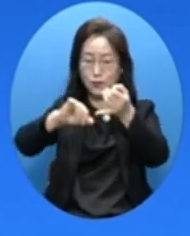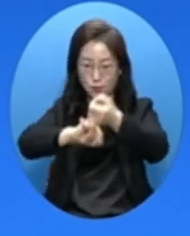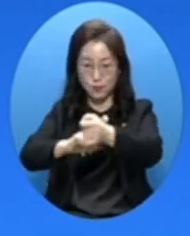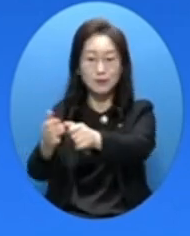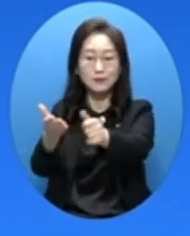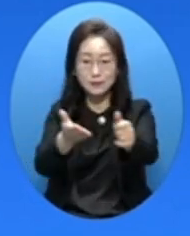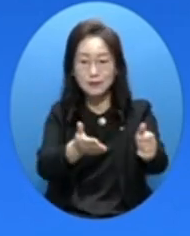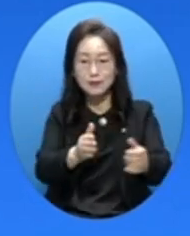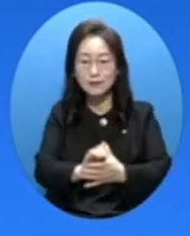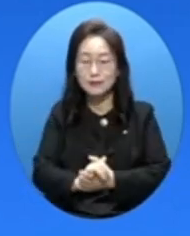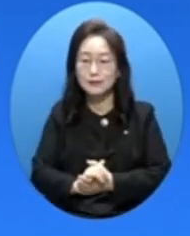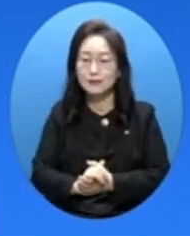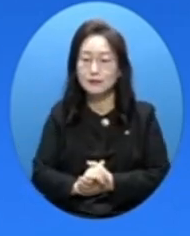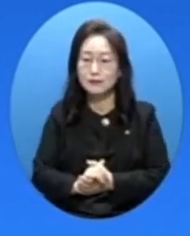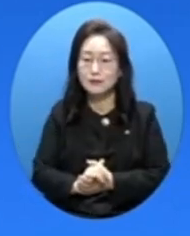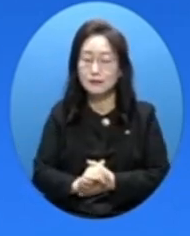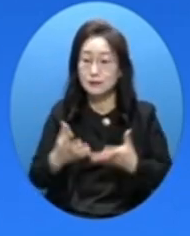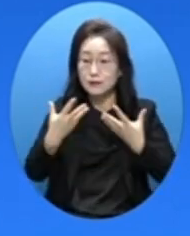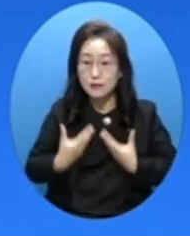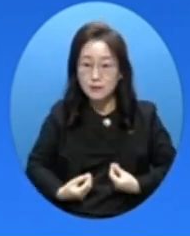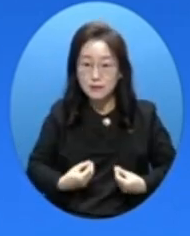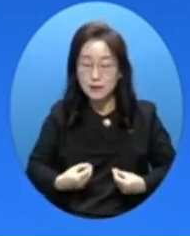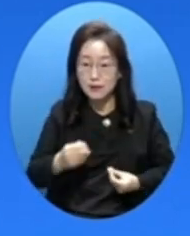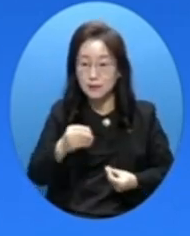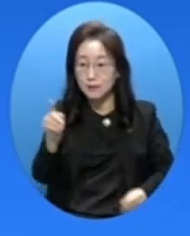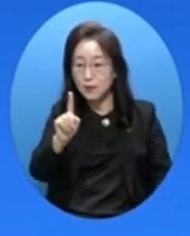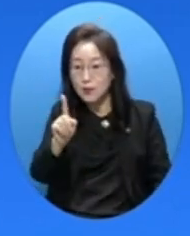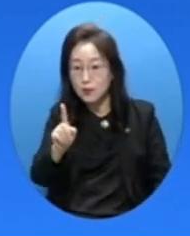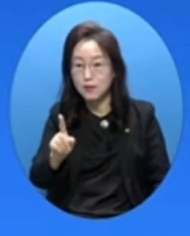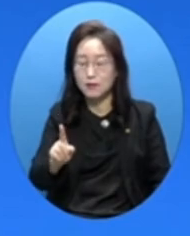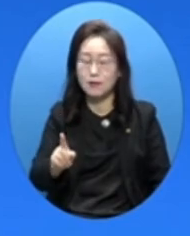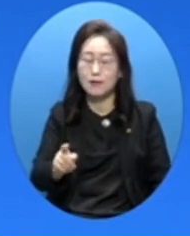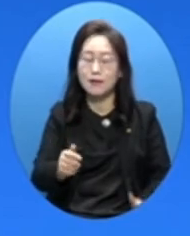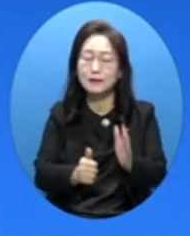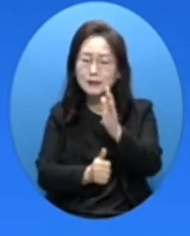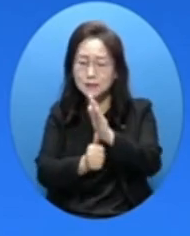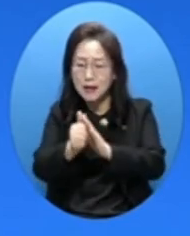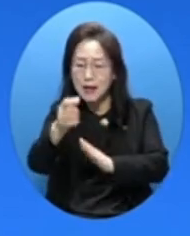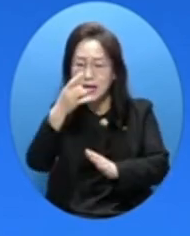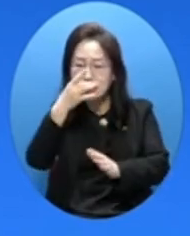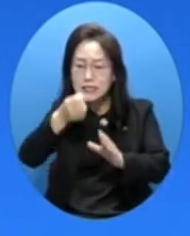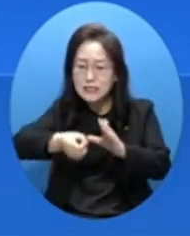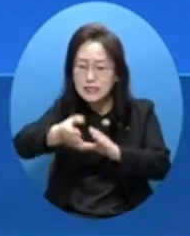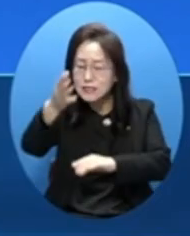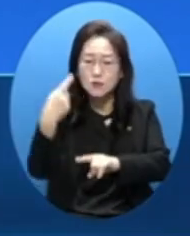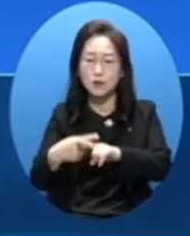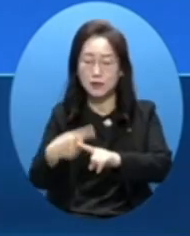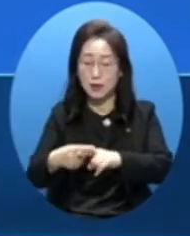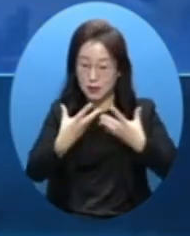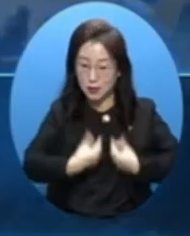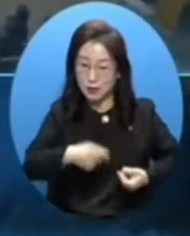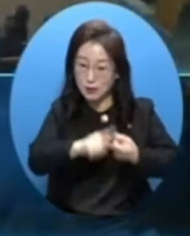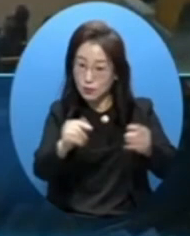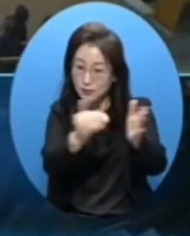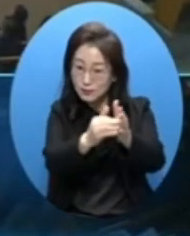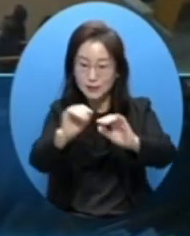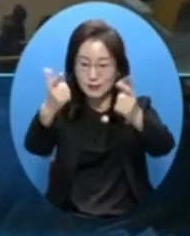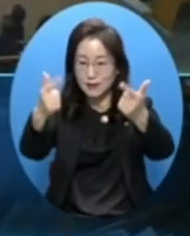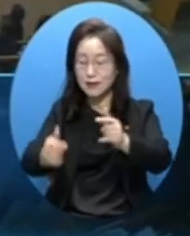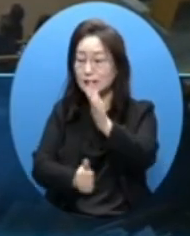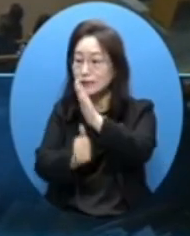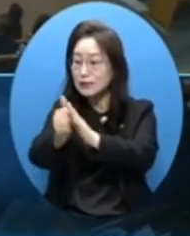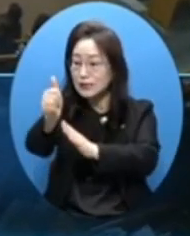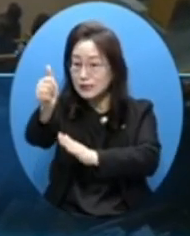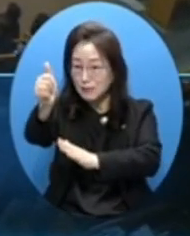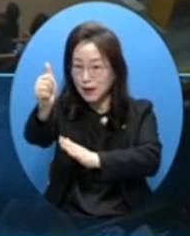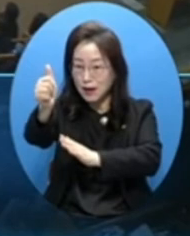바랍니다. 절망은 희망의 씨앗인 것입니다. 절망은 절망으로 끝나는 것이 아니라 희망을 낳는